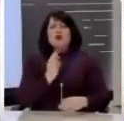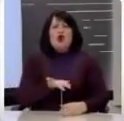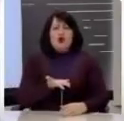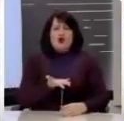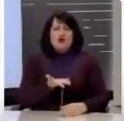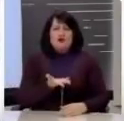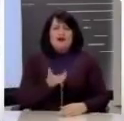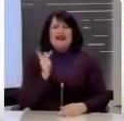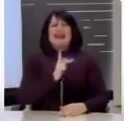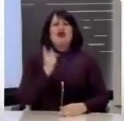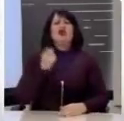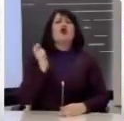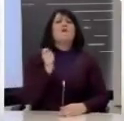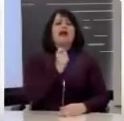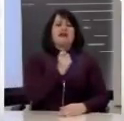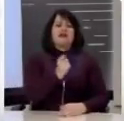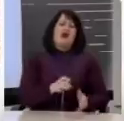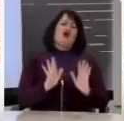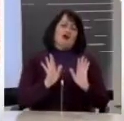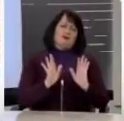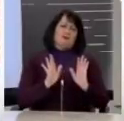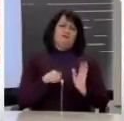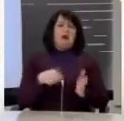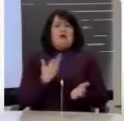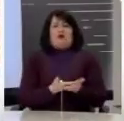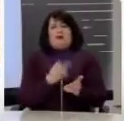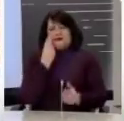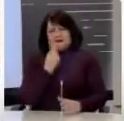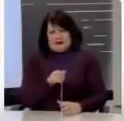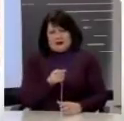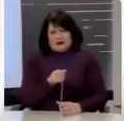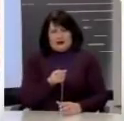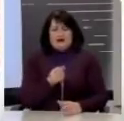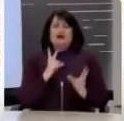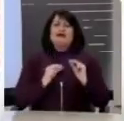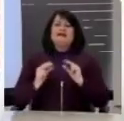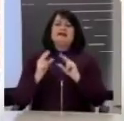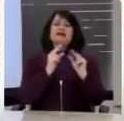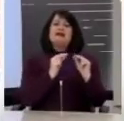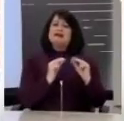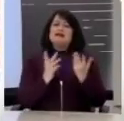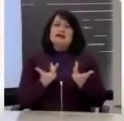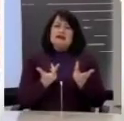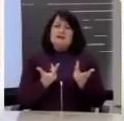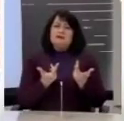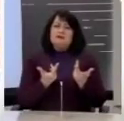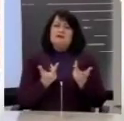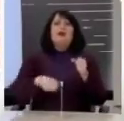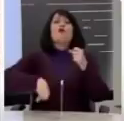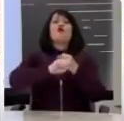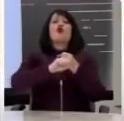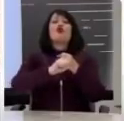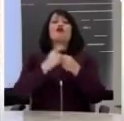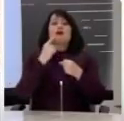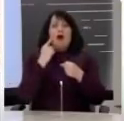Όχι να μιλήσω για το κοινωνικό μέρισμα, διότι εδώ αποδεικνύεται από τη συζήτηση ότι αυτό που λένε κάπου στο ποδόσφαιρο μια βροχή